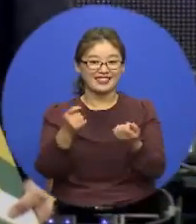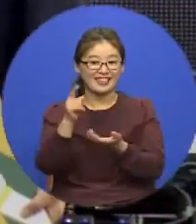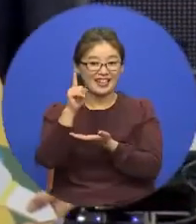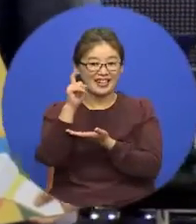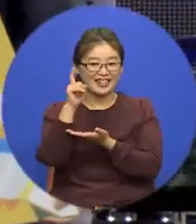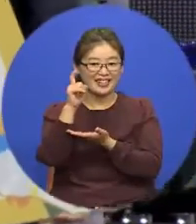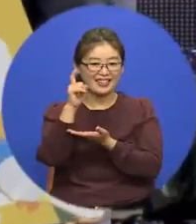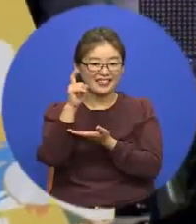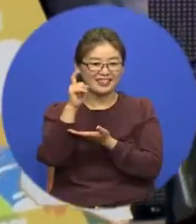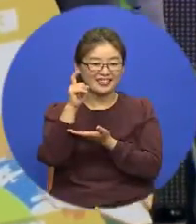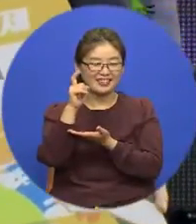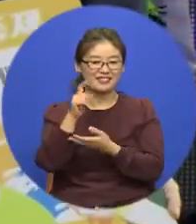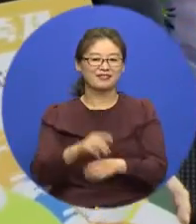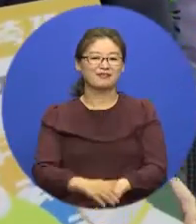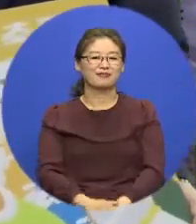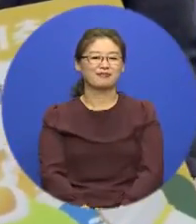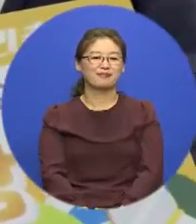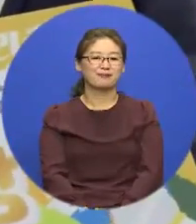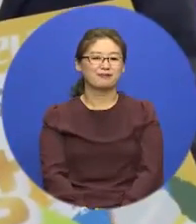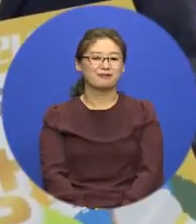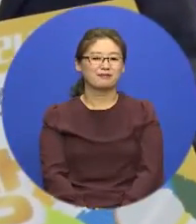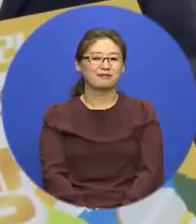앞을 보시면서